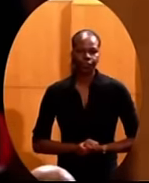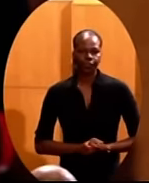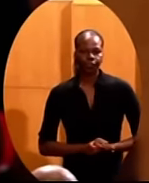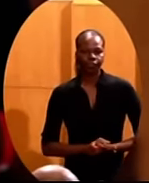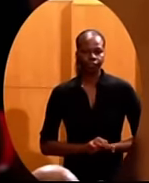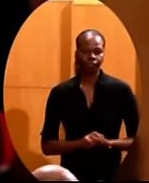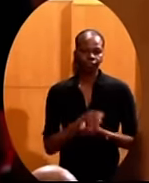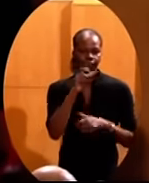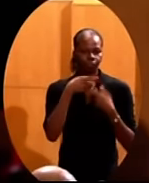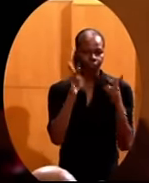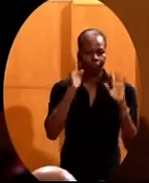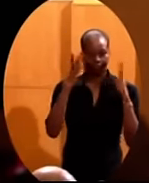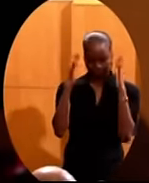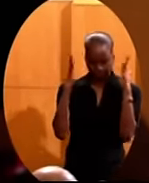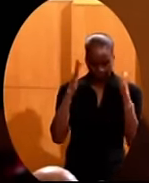quotidien